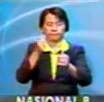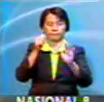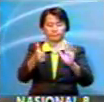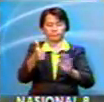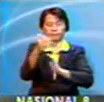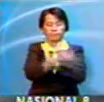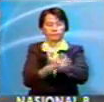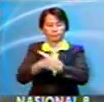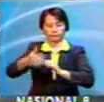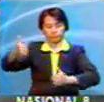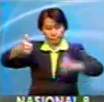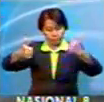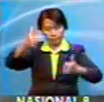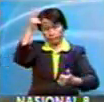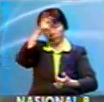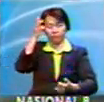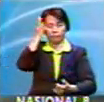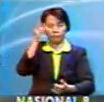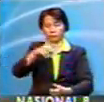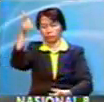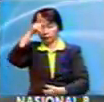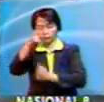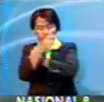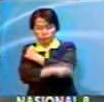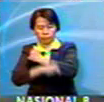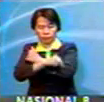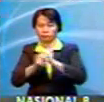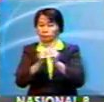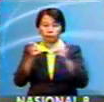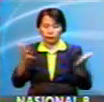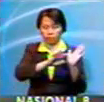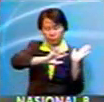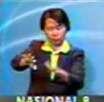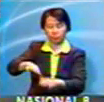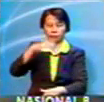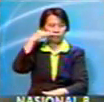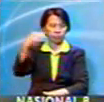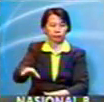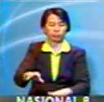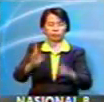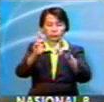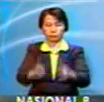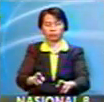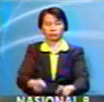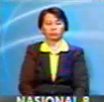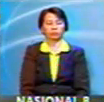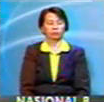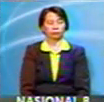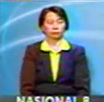situasi menang-menang antara kerajaan persekutuan dan kerajaan negeri tanpa mengabaikan keperluan rakyat.